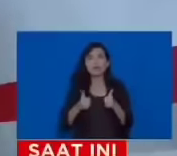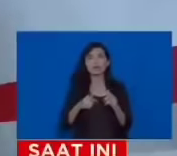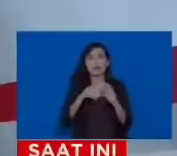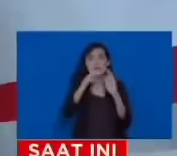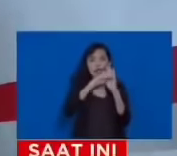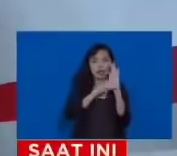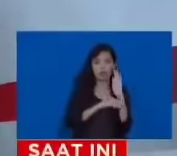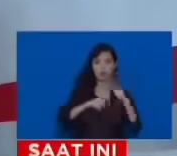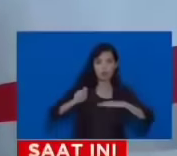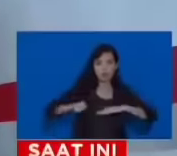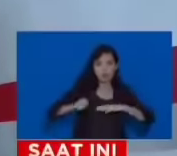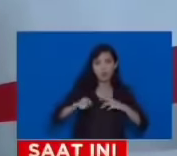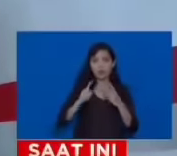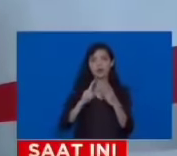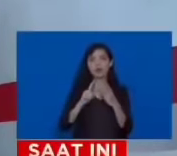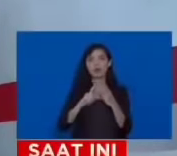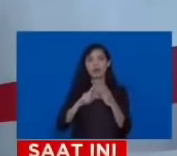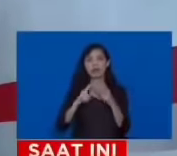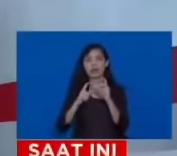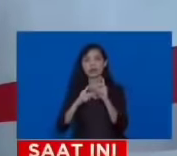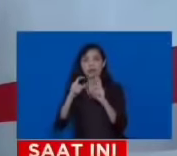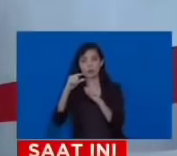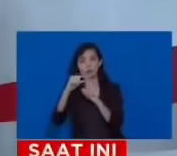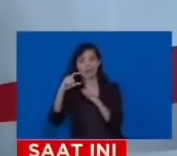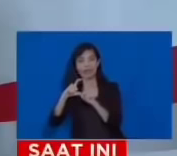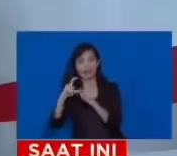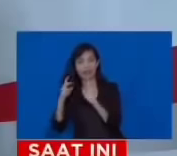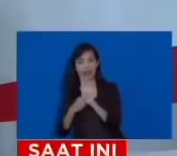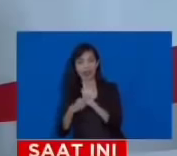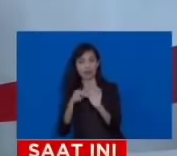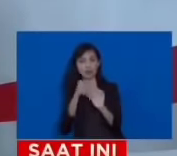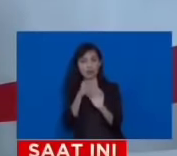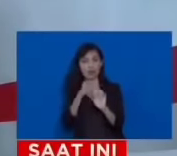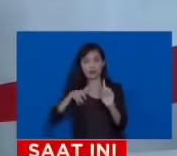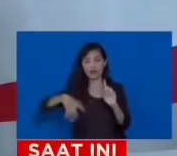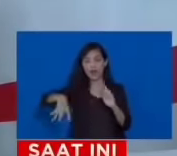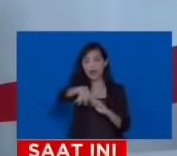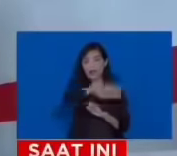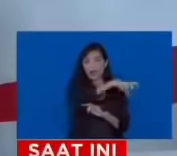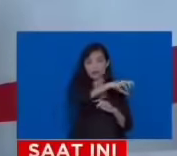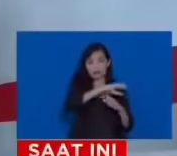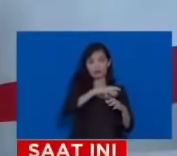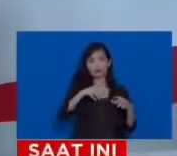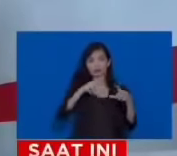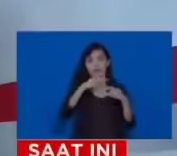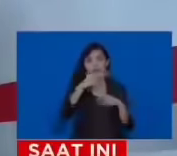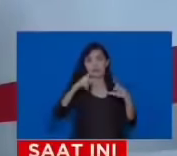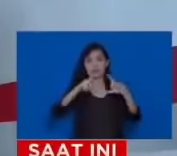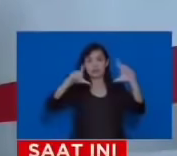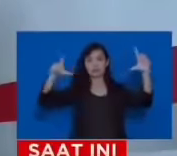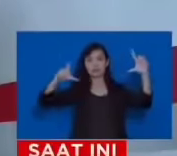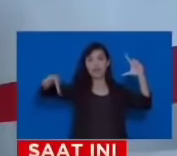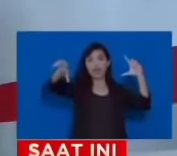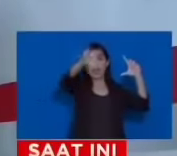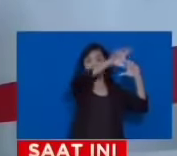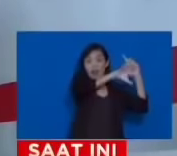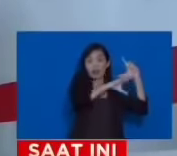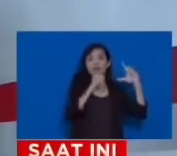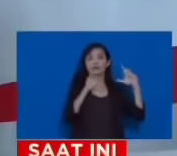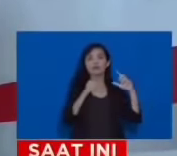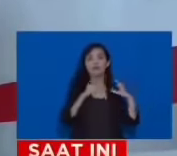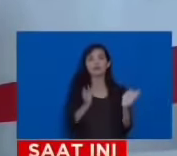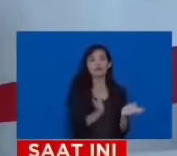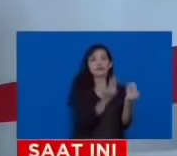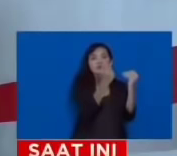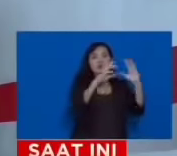dan SPDM agar seluruh wilayah, seluruh daerah bisa membentuk gugus tugas yang